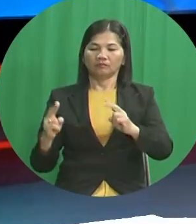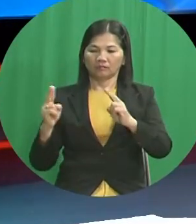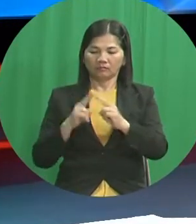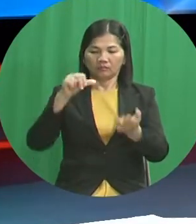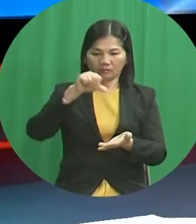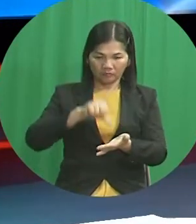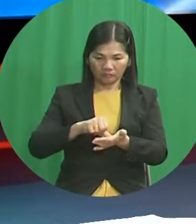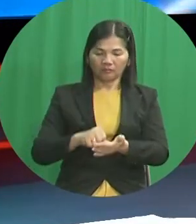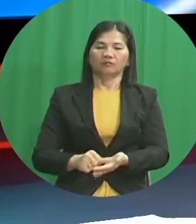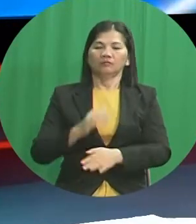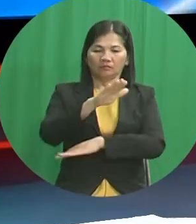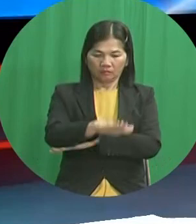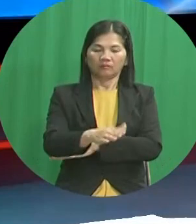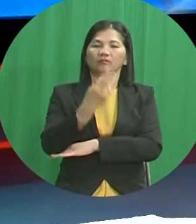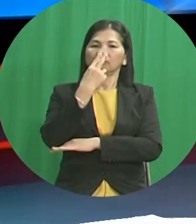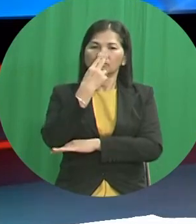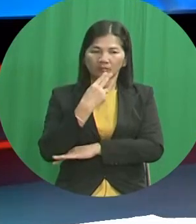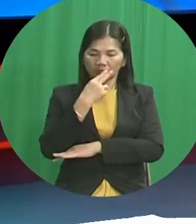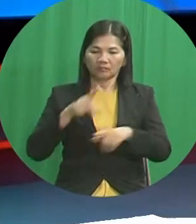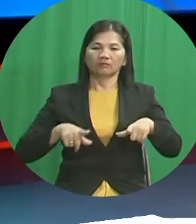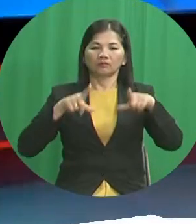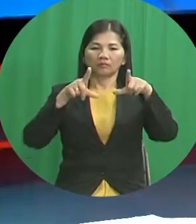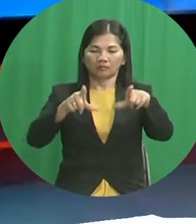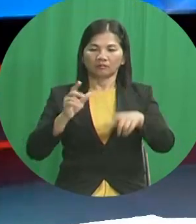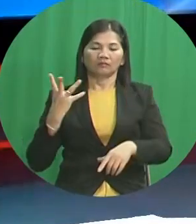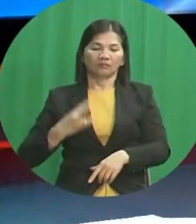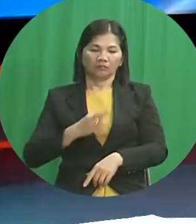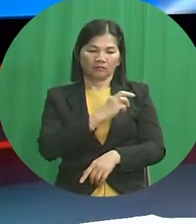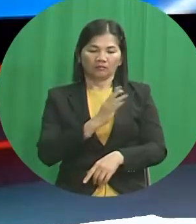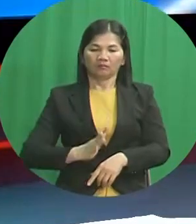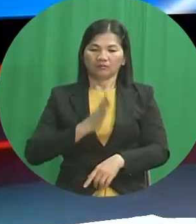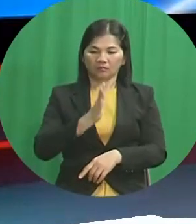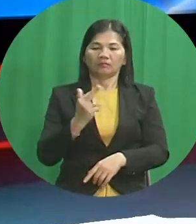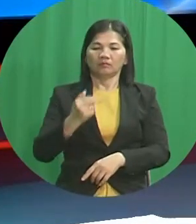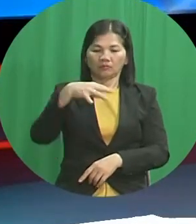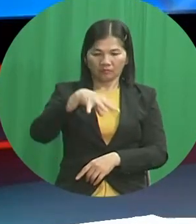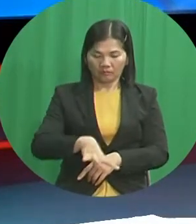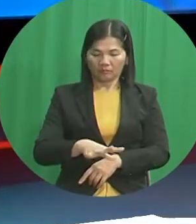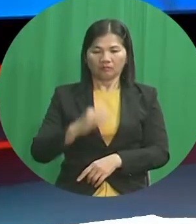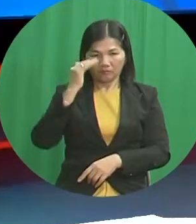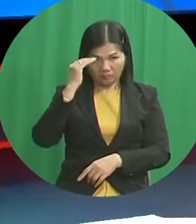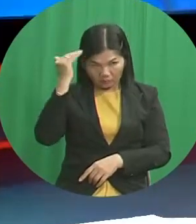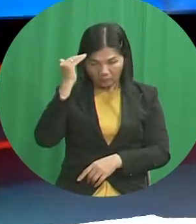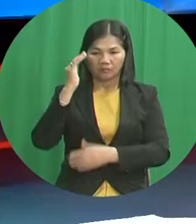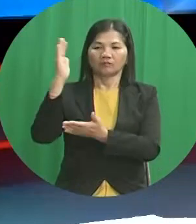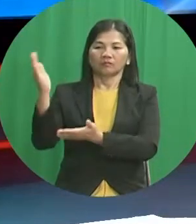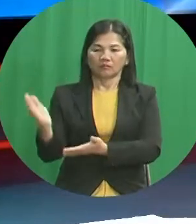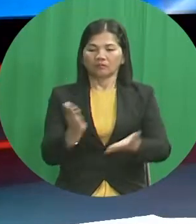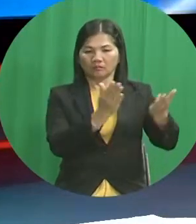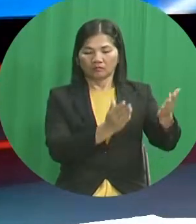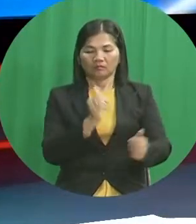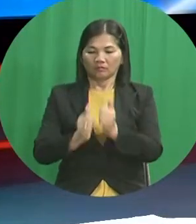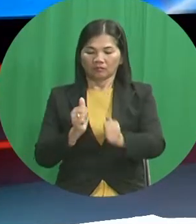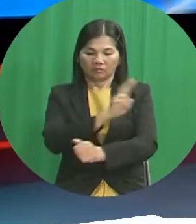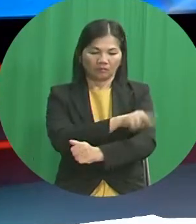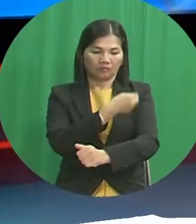កាលពីល្ងាចថ្ងៃអាទិត្យនេះសម្រាប់ដំណើរទស្សនកិច្ចផ្លូវការនិងទីតាំងដែលរូបលោកត្រូវបានស្វាគមន៍ដោយរដ្ឋមន្ត្រី